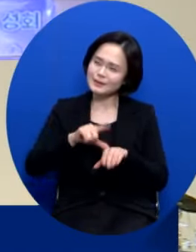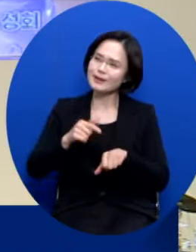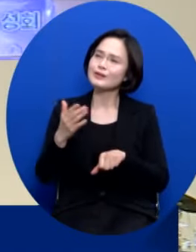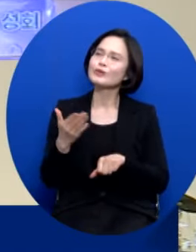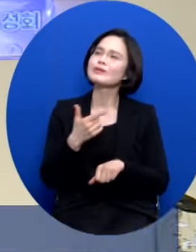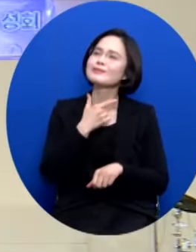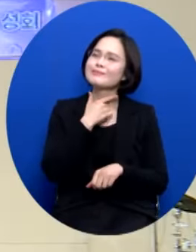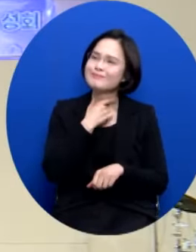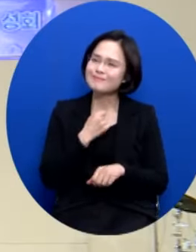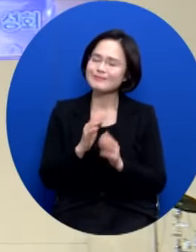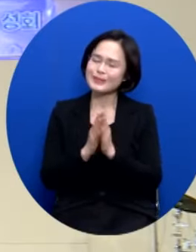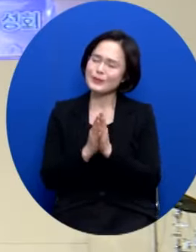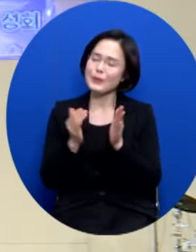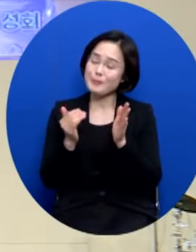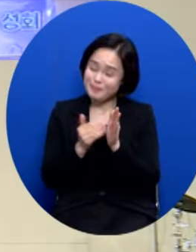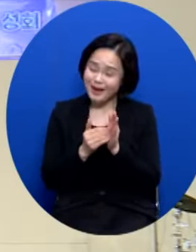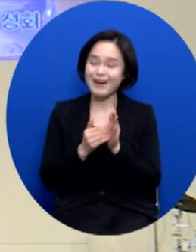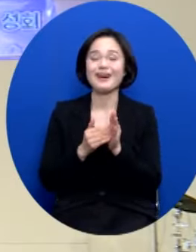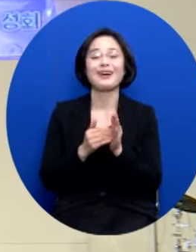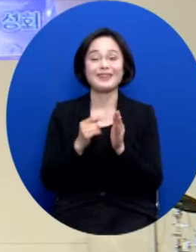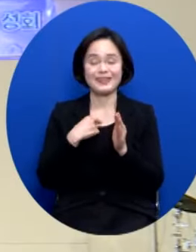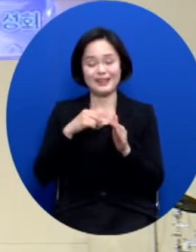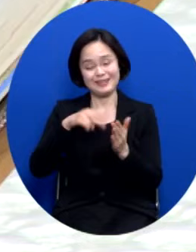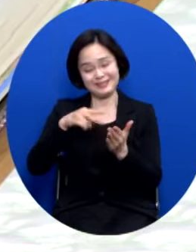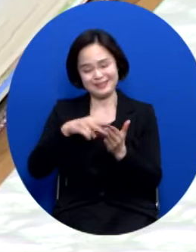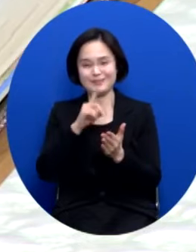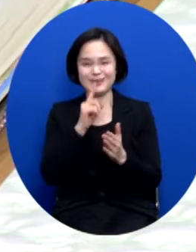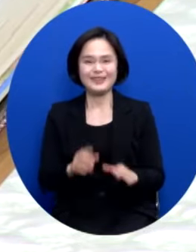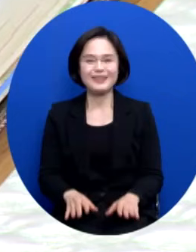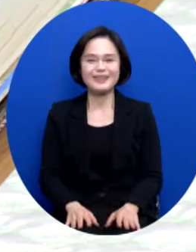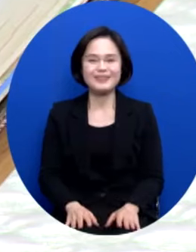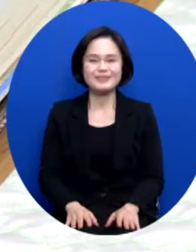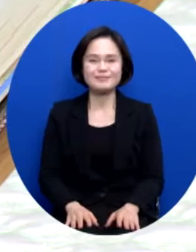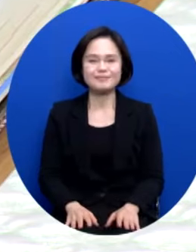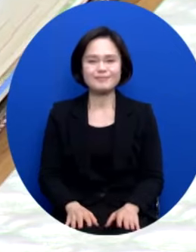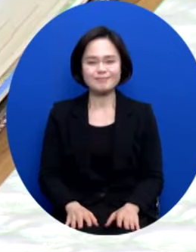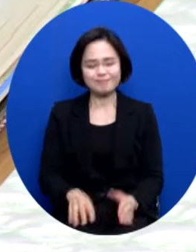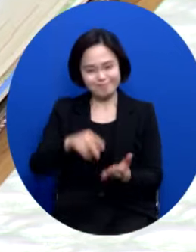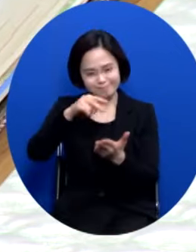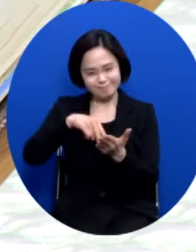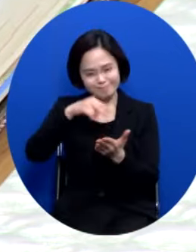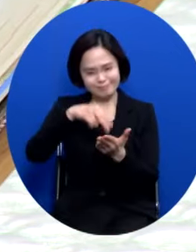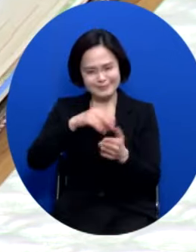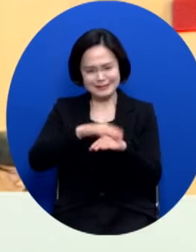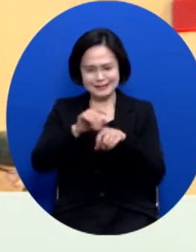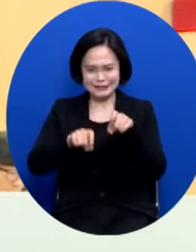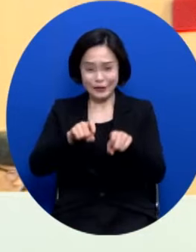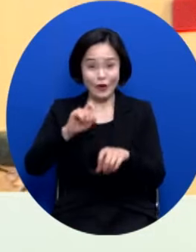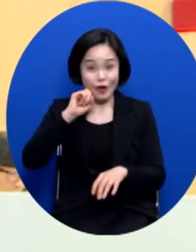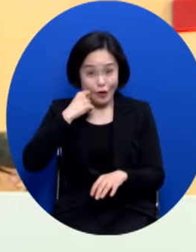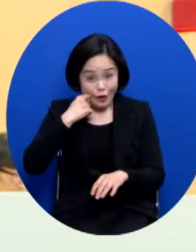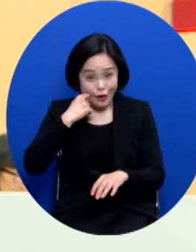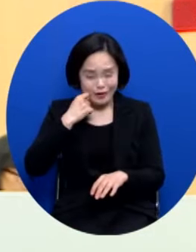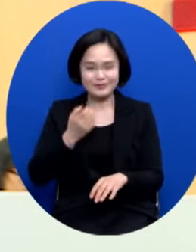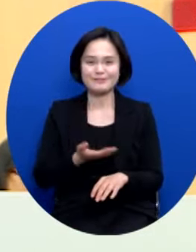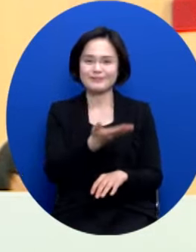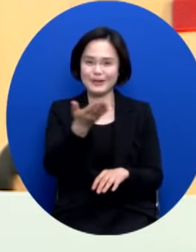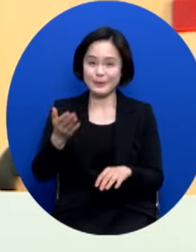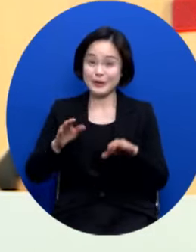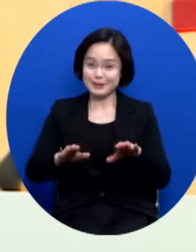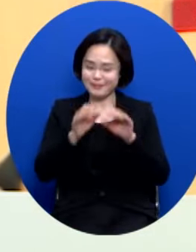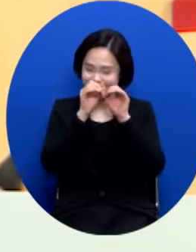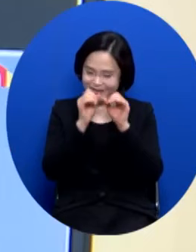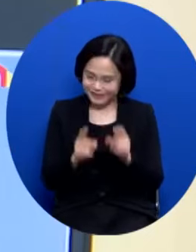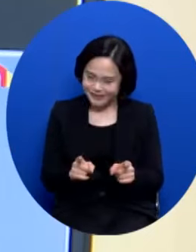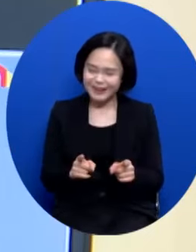되었으면. 성경을 읽어야 한다는 것을 알지만 잘 안 되는 성도들도 이번 기회에 모두가 힘을 합쳐 말씀을 읽으며